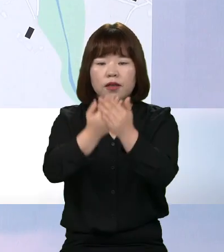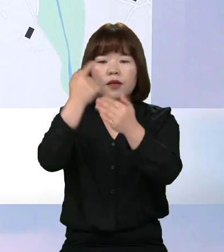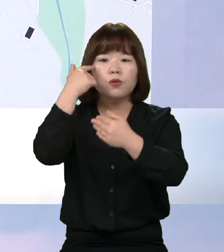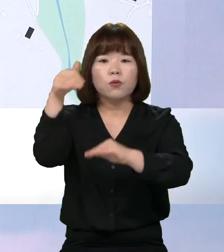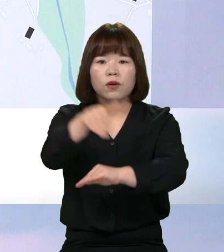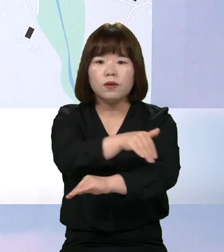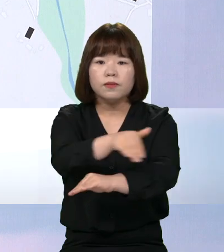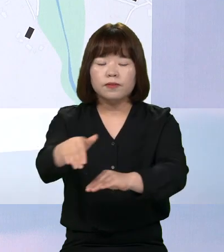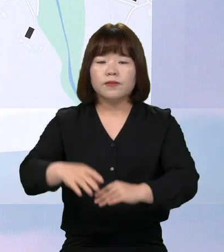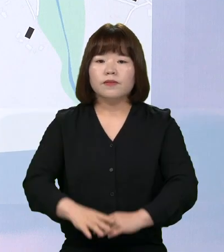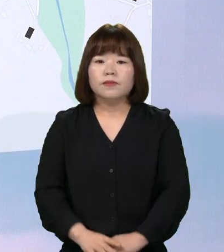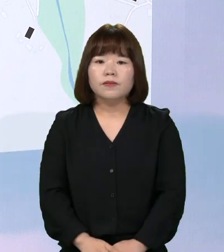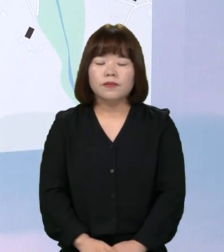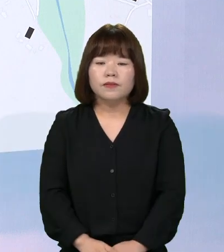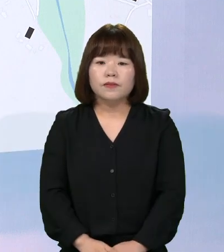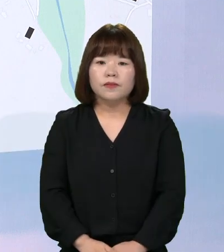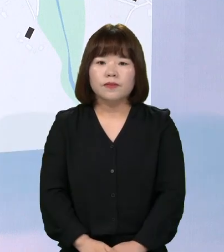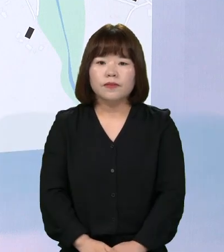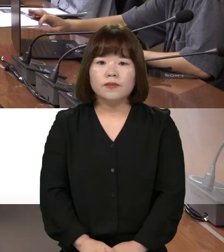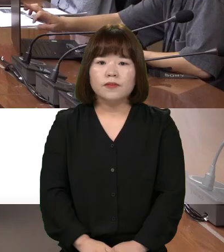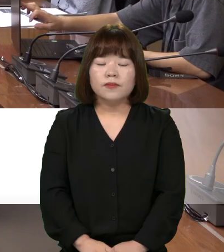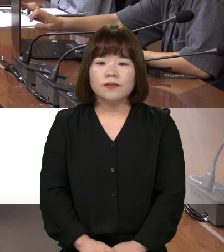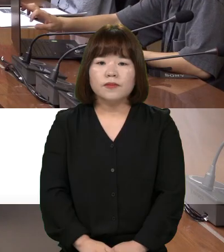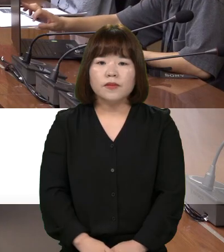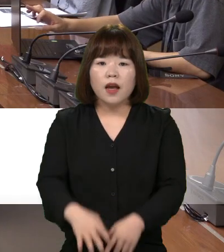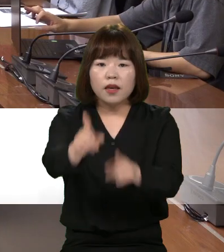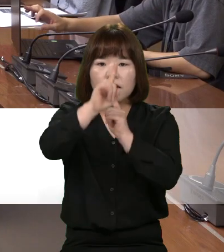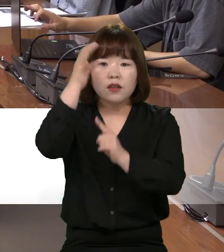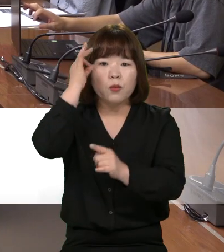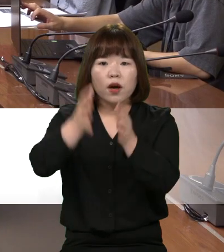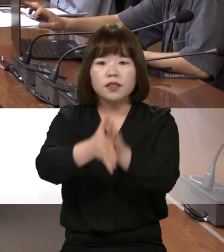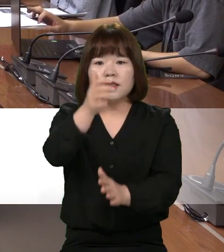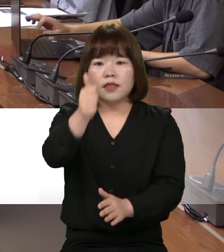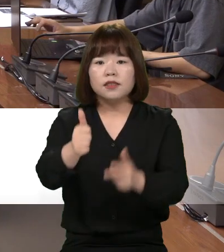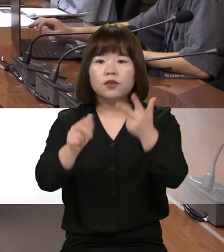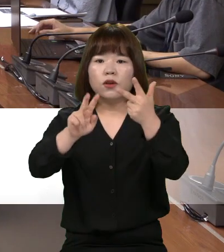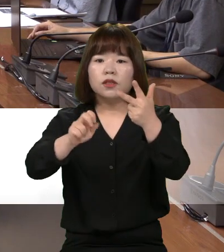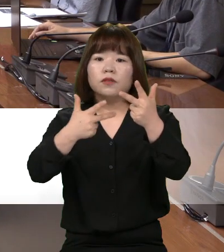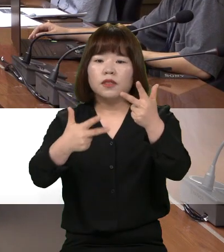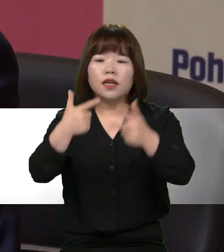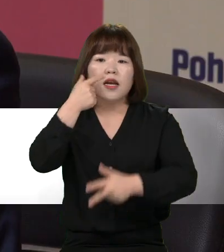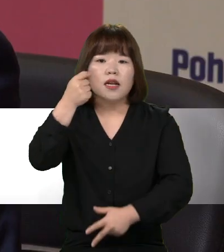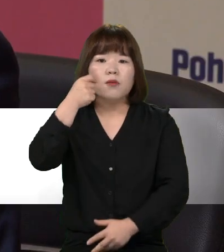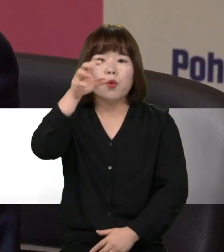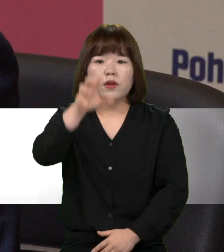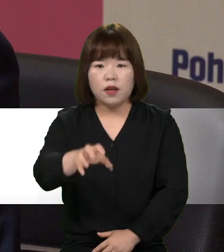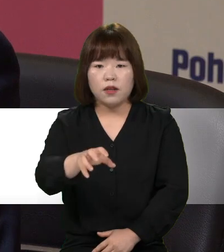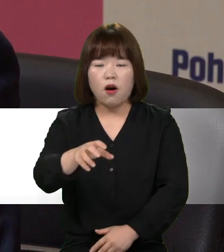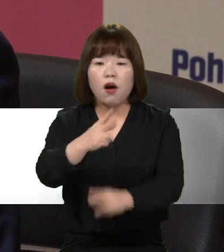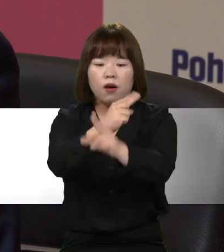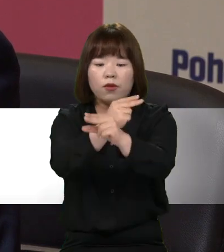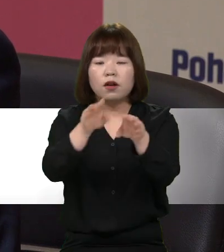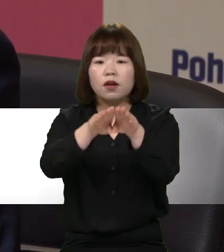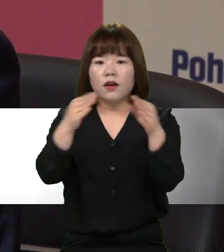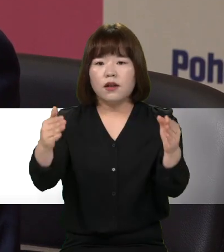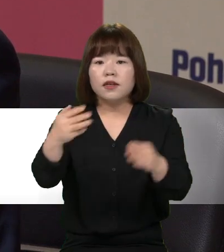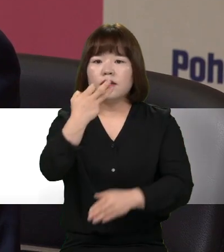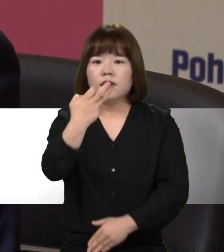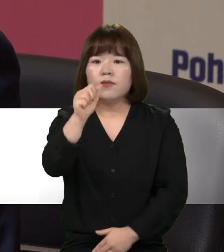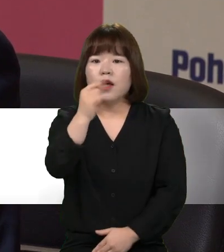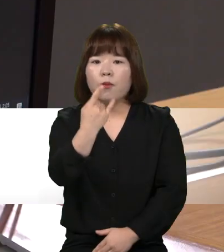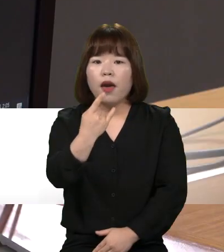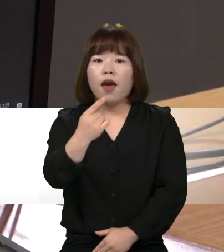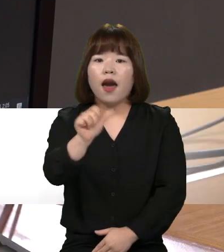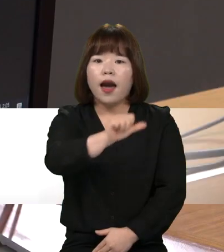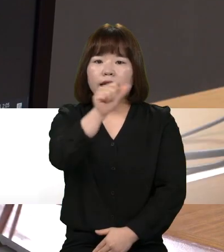삶의 질 향상을 도모하고 있습니다 이 강도 포항 시장은 27일 일본 후쿠오카 시에서 비대면 으로 개최된